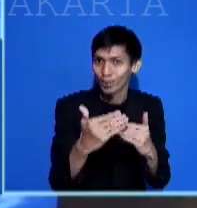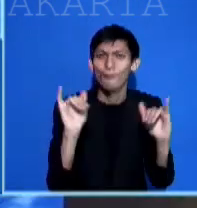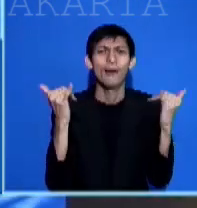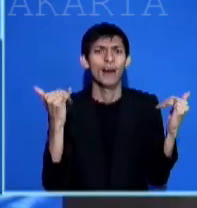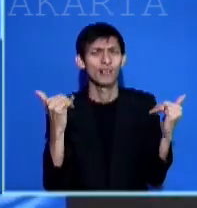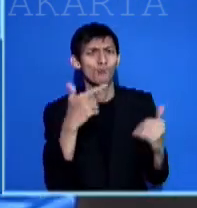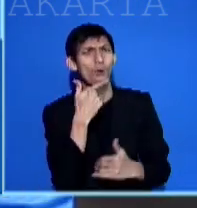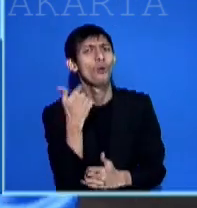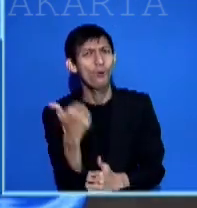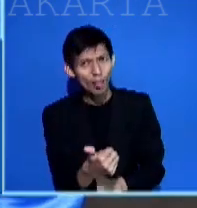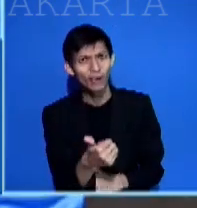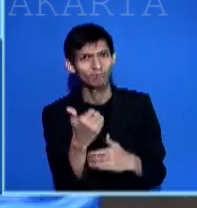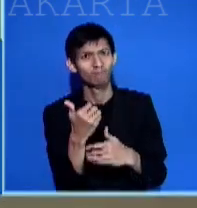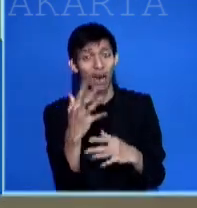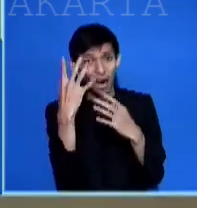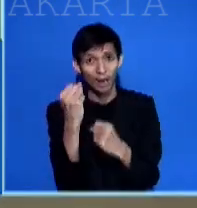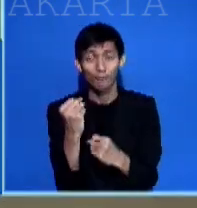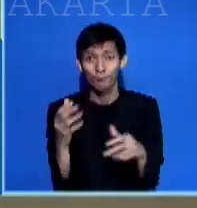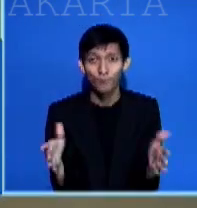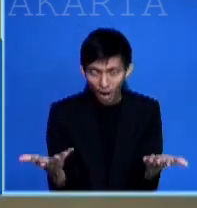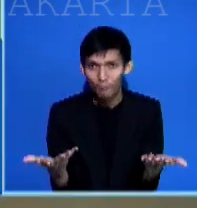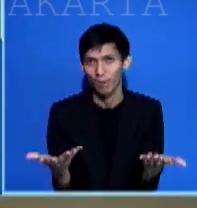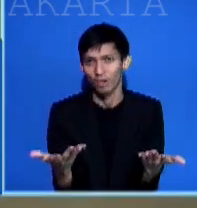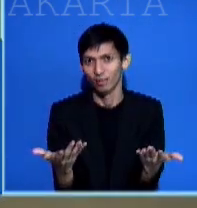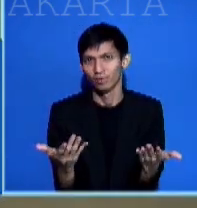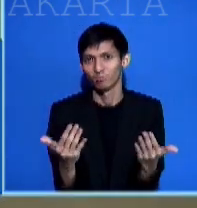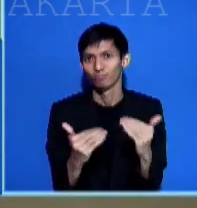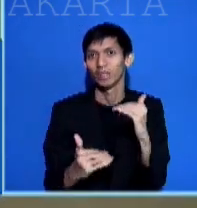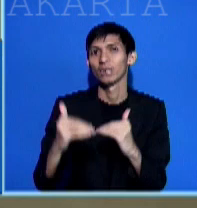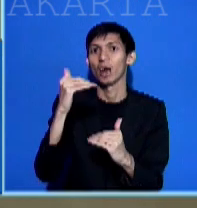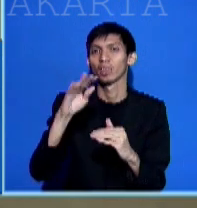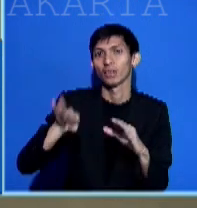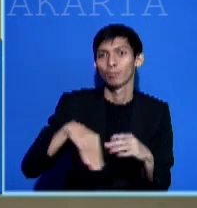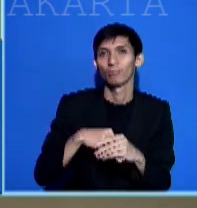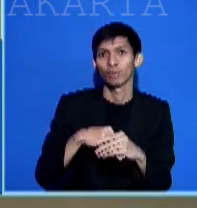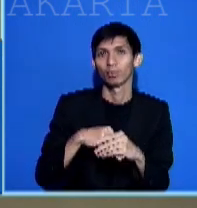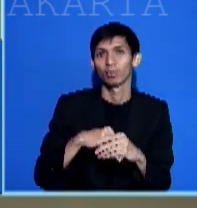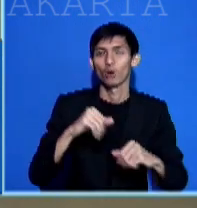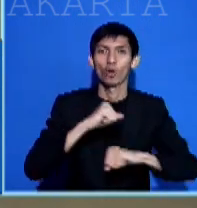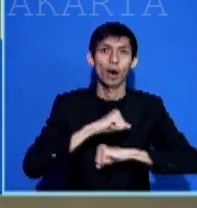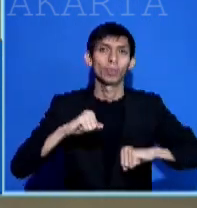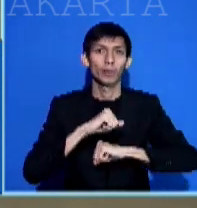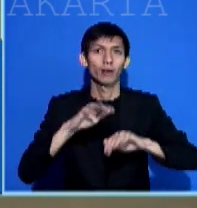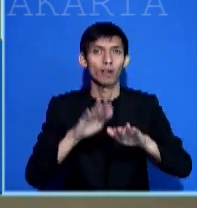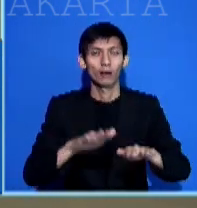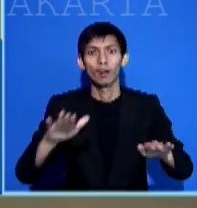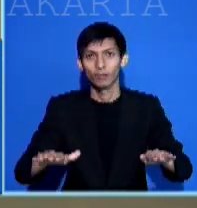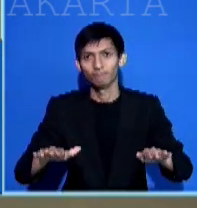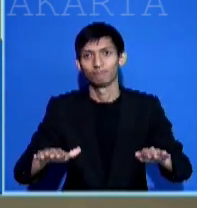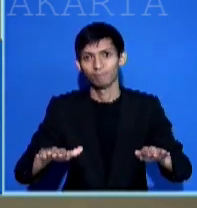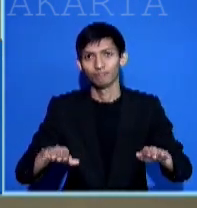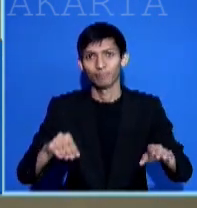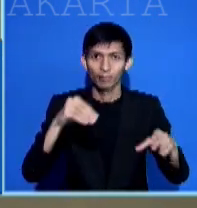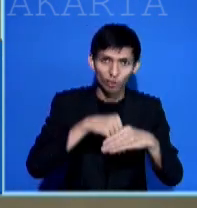mall dan ini harapannya meningkatkan partisipasi atlet usia dini untuk ikut dan